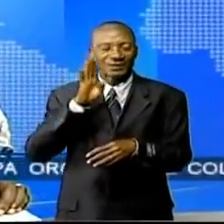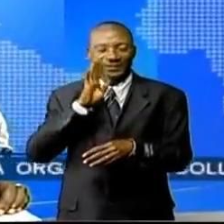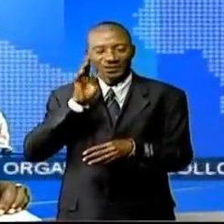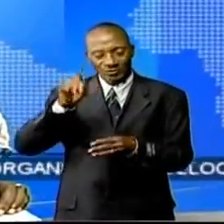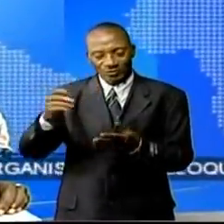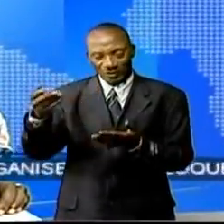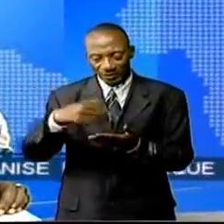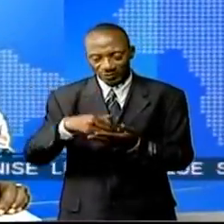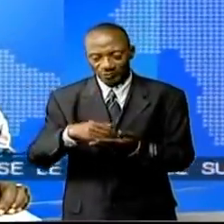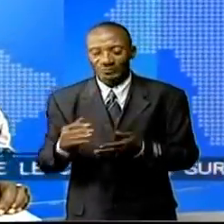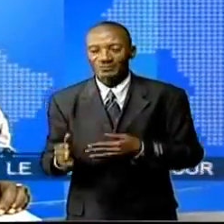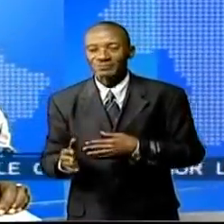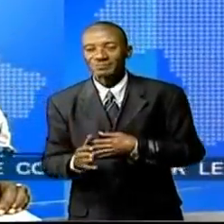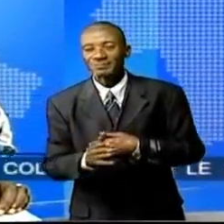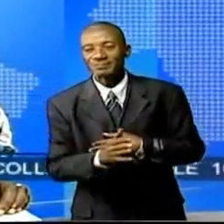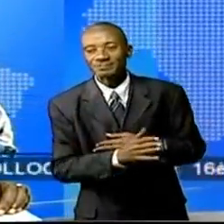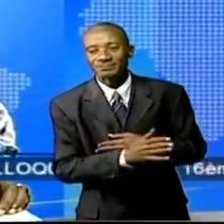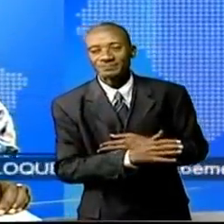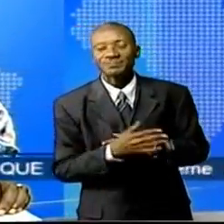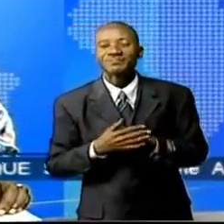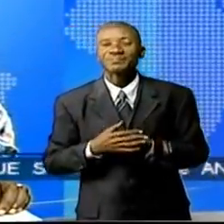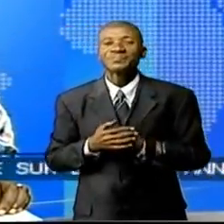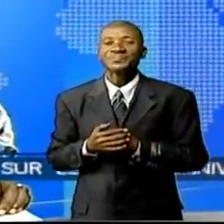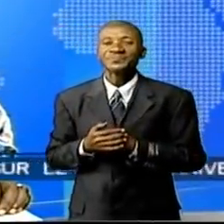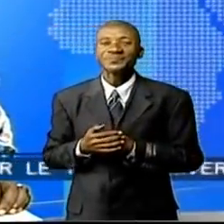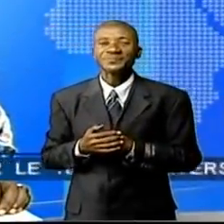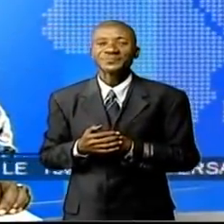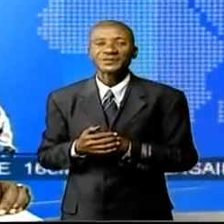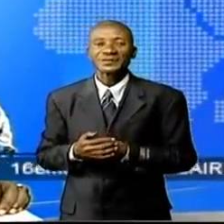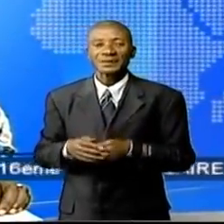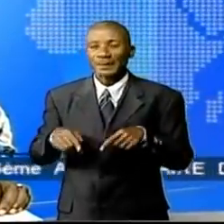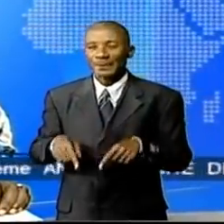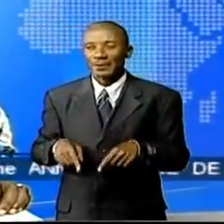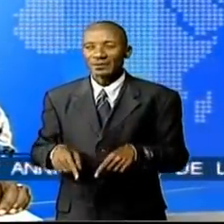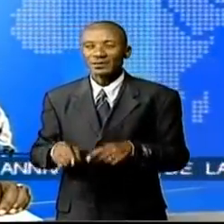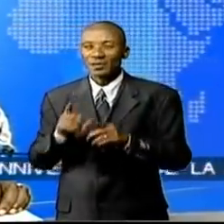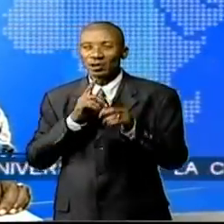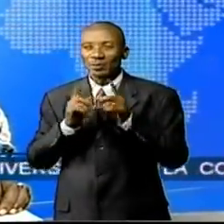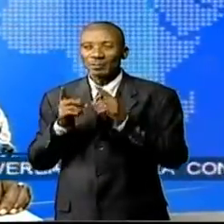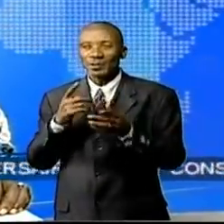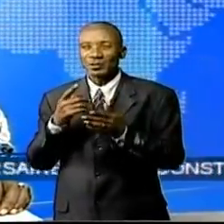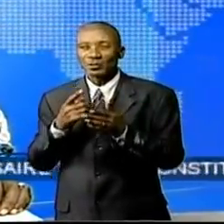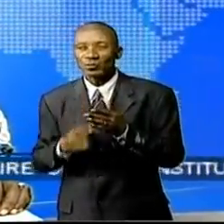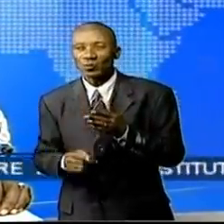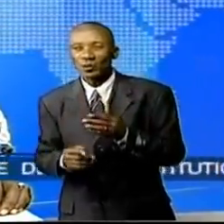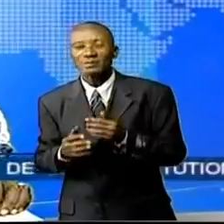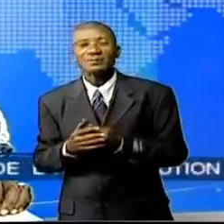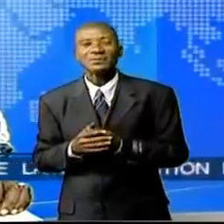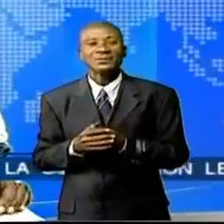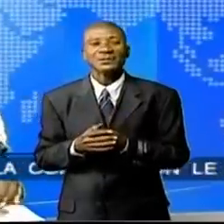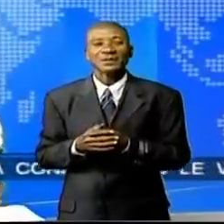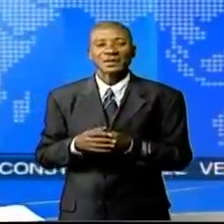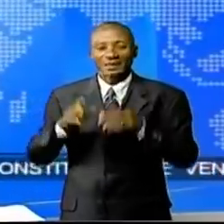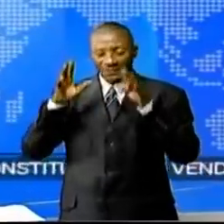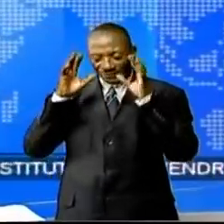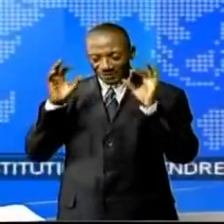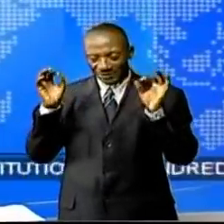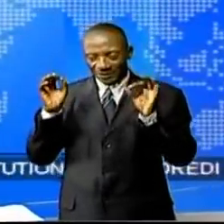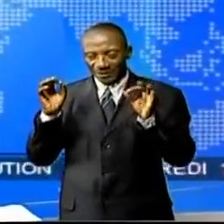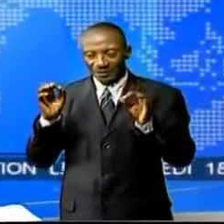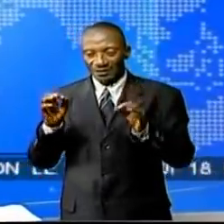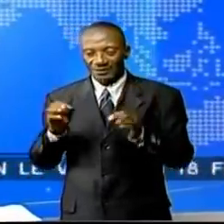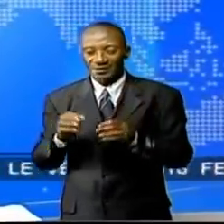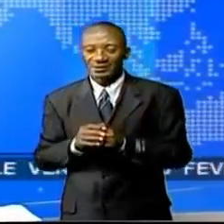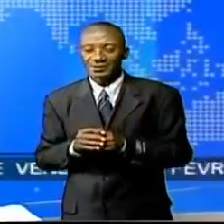Et cette conférence animée par la ministre près le président de la République, Nana Manuanina, au menu comment